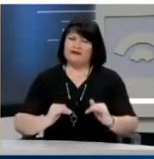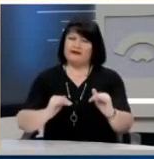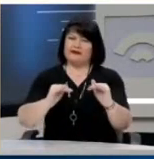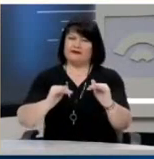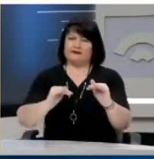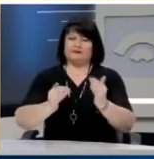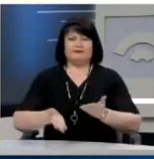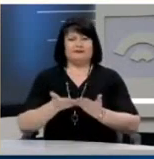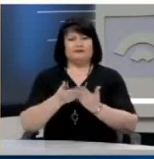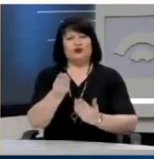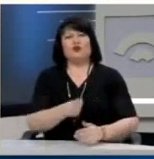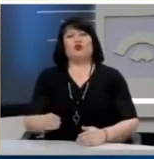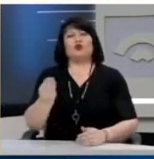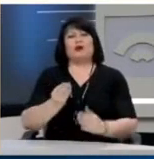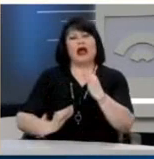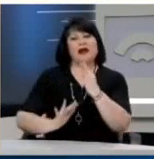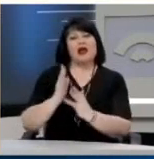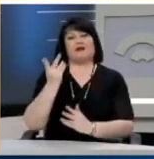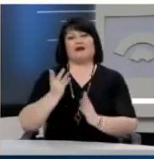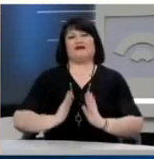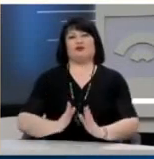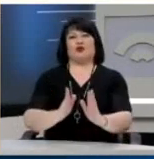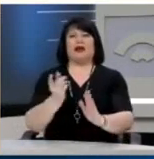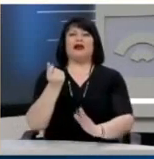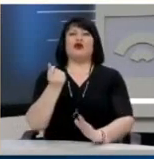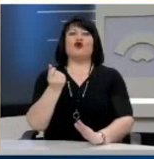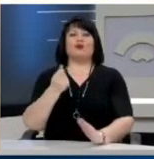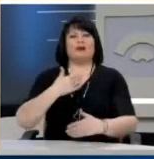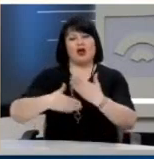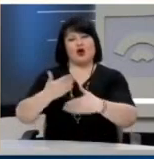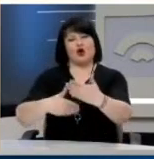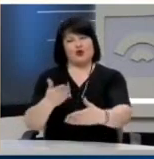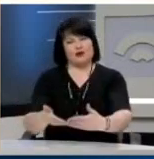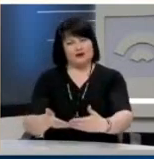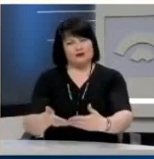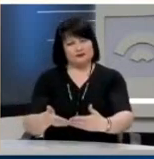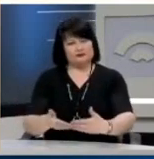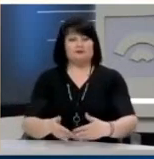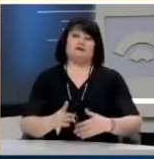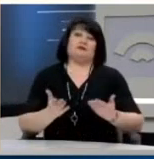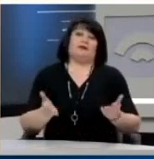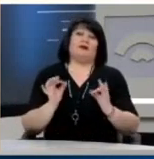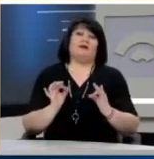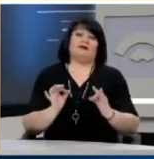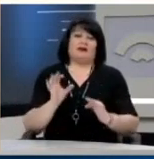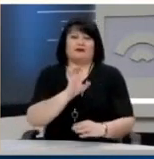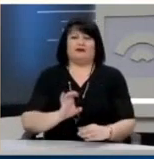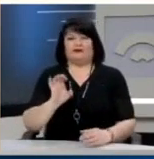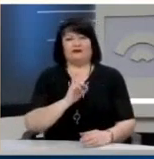ενίσχυση της αναπτυξιακής πορείας της οικονομίας τα επόμενα χρόνια, παρά το γεγονός ότι στην